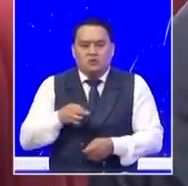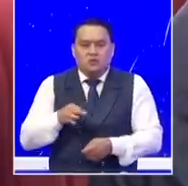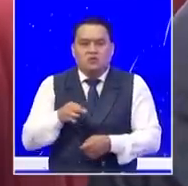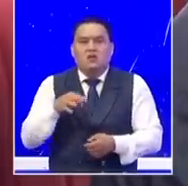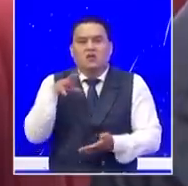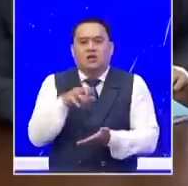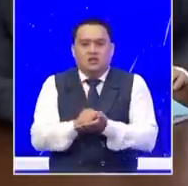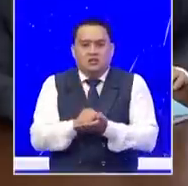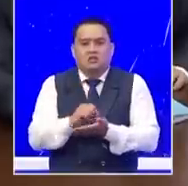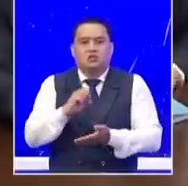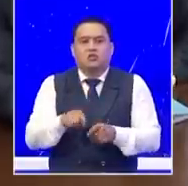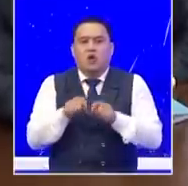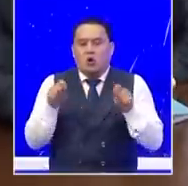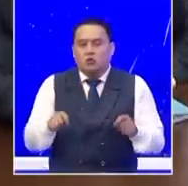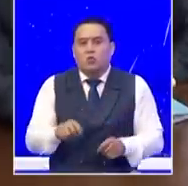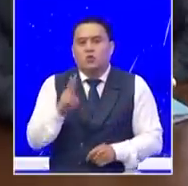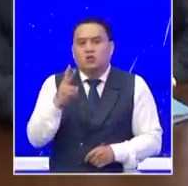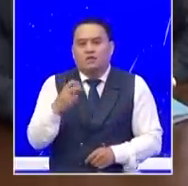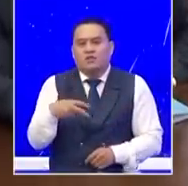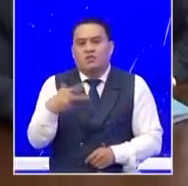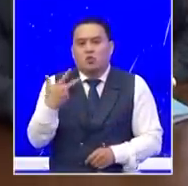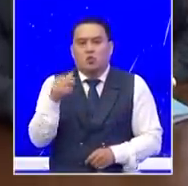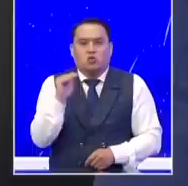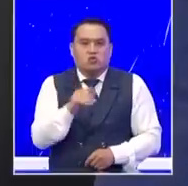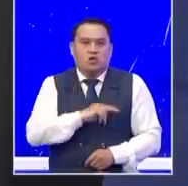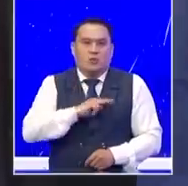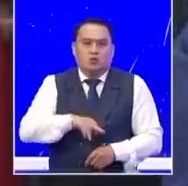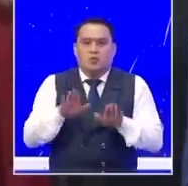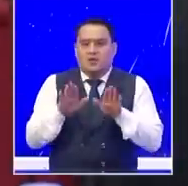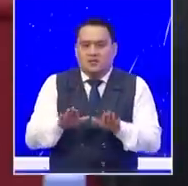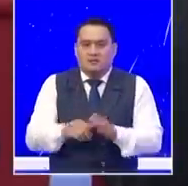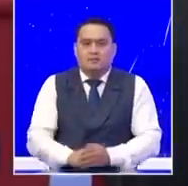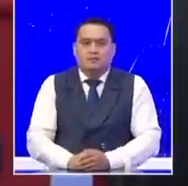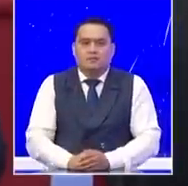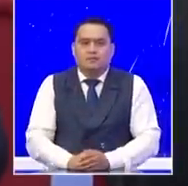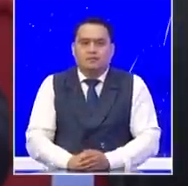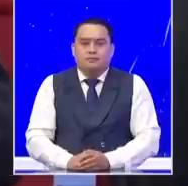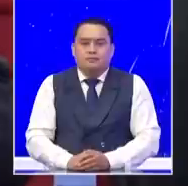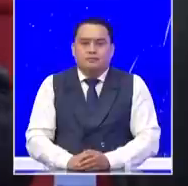дорожной карты занятости создаст более 23 тысяч рабочих мест.